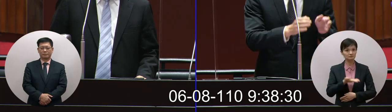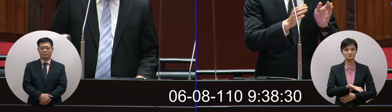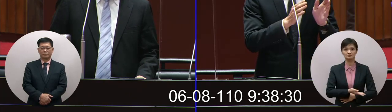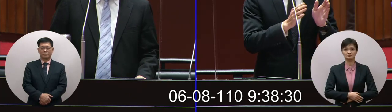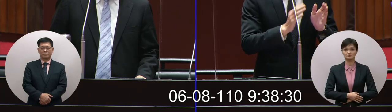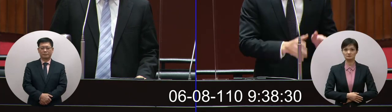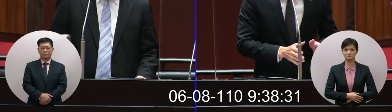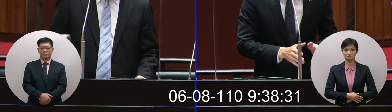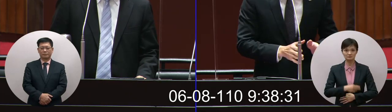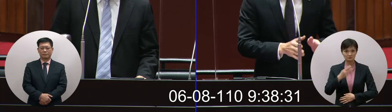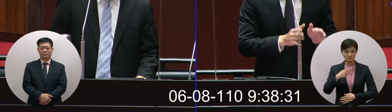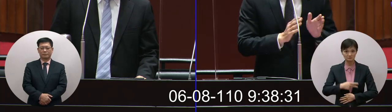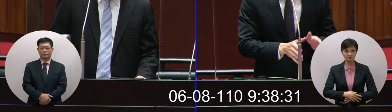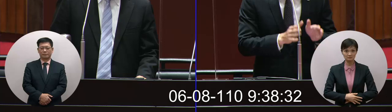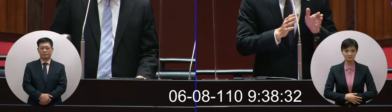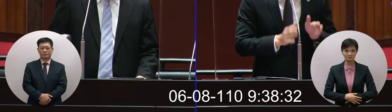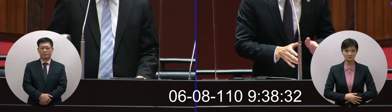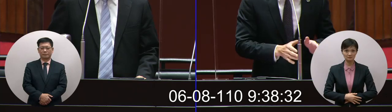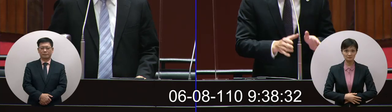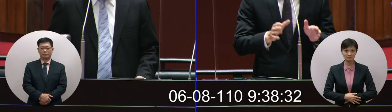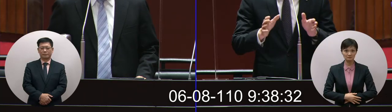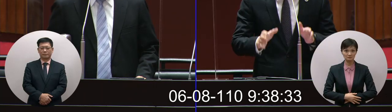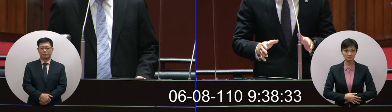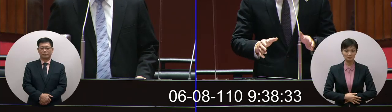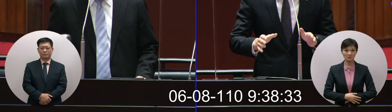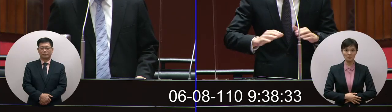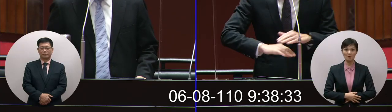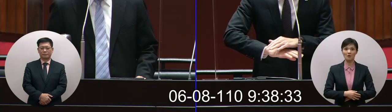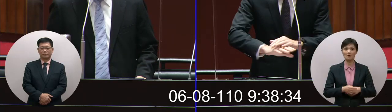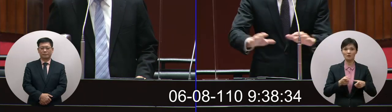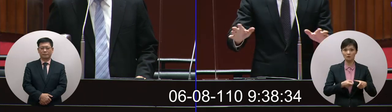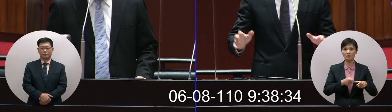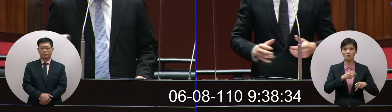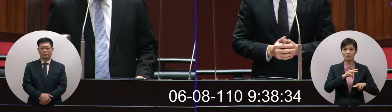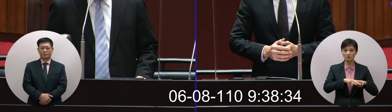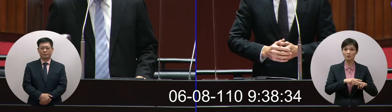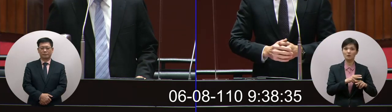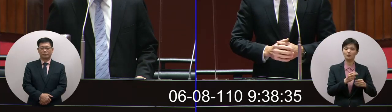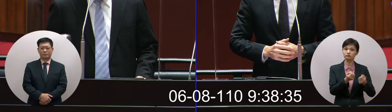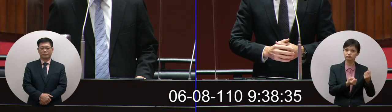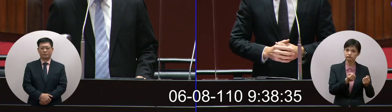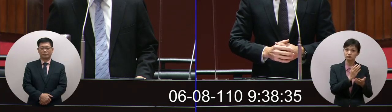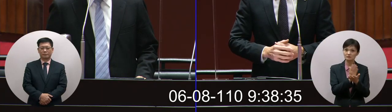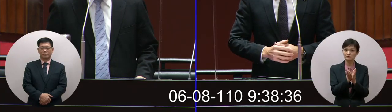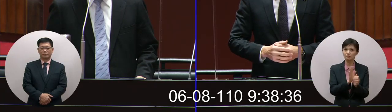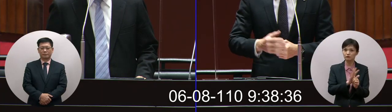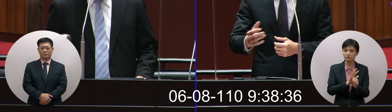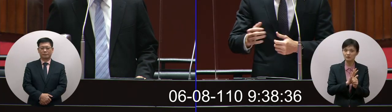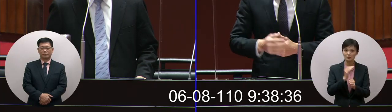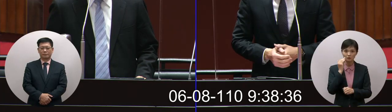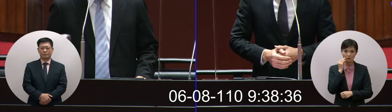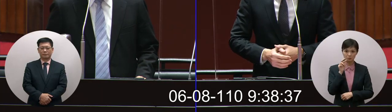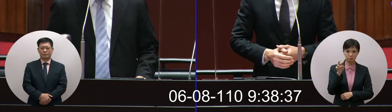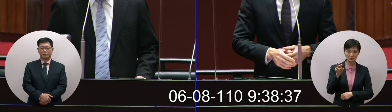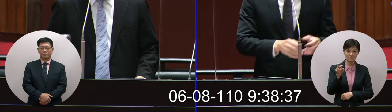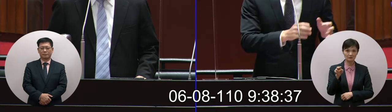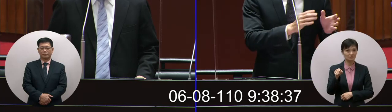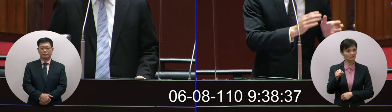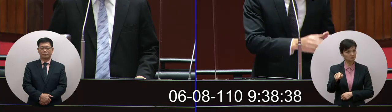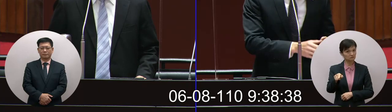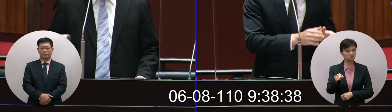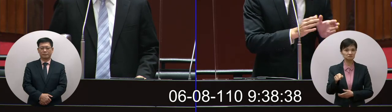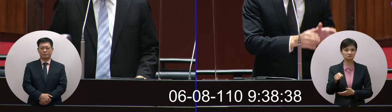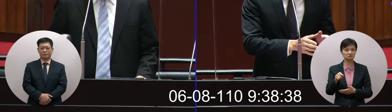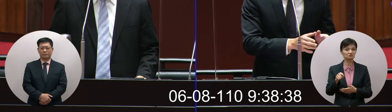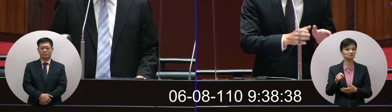啊嘛有即个共享机车的即个服务，规个取消万华区的服务。啊，甚至